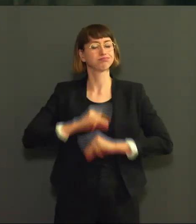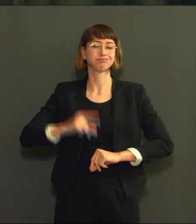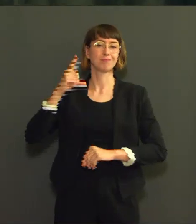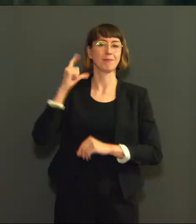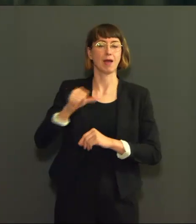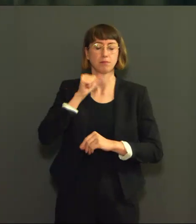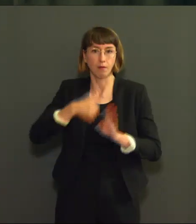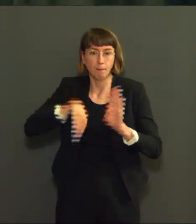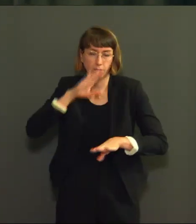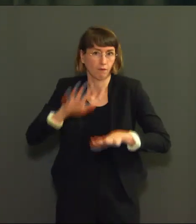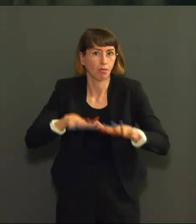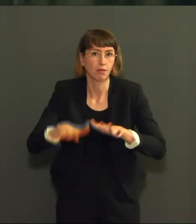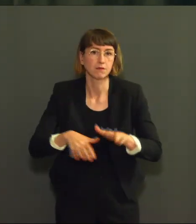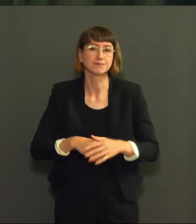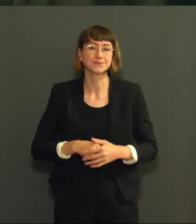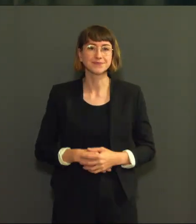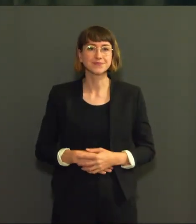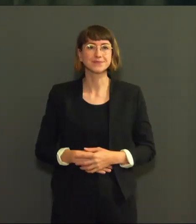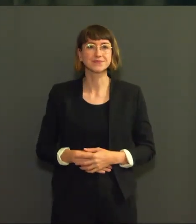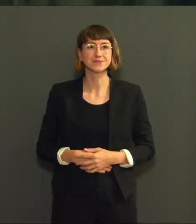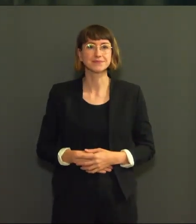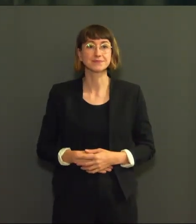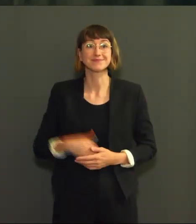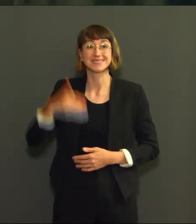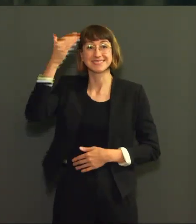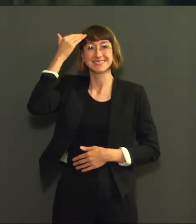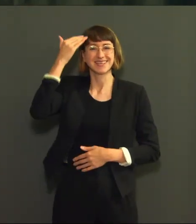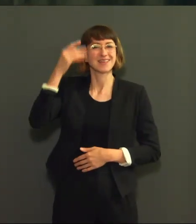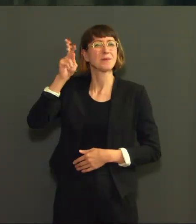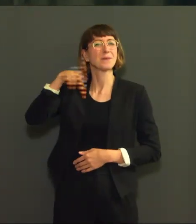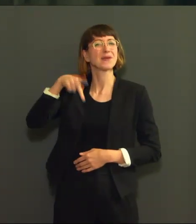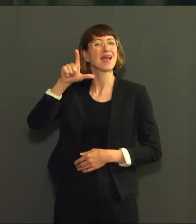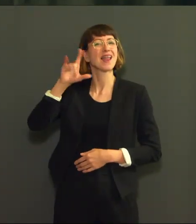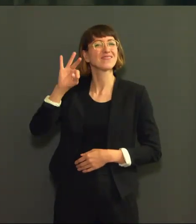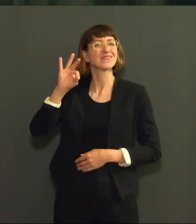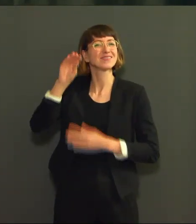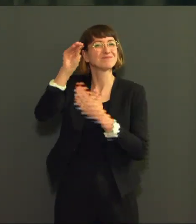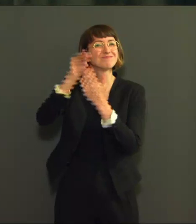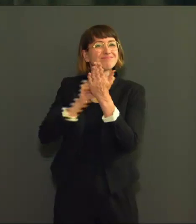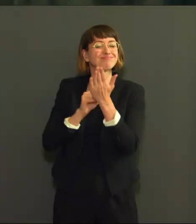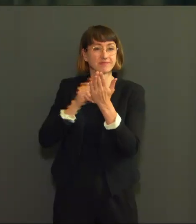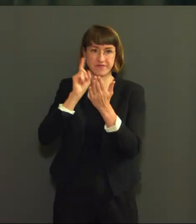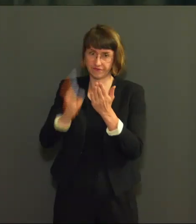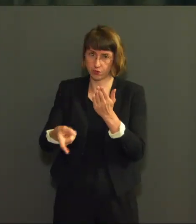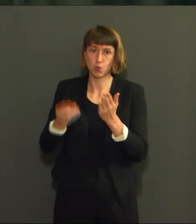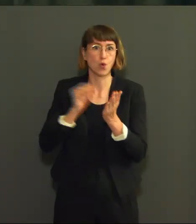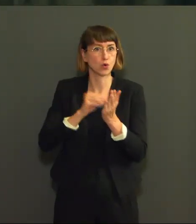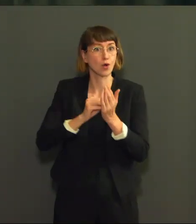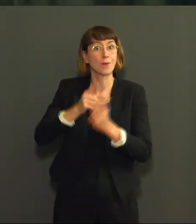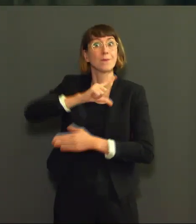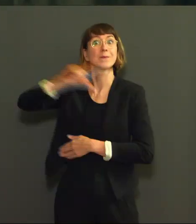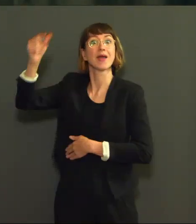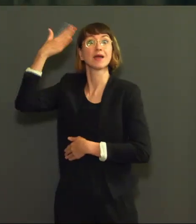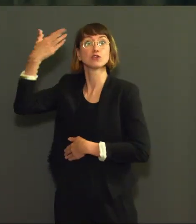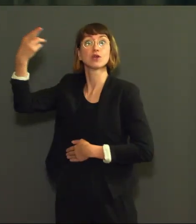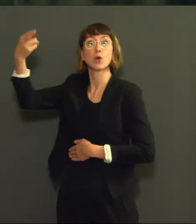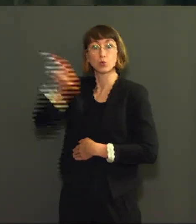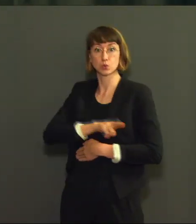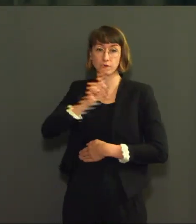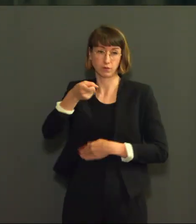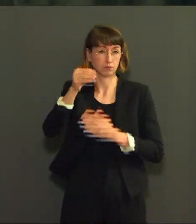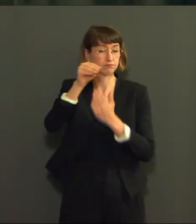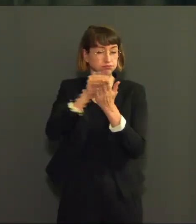Il est toujours obligatoire de remplir le formulaire PLF à votre retour. Il permet de détecter et contenir rapidement les infections,